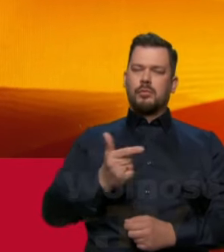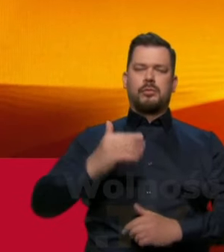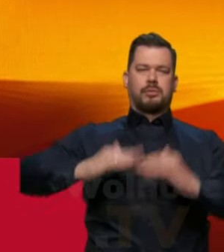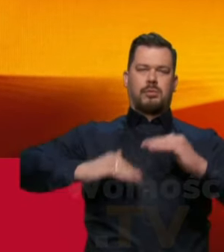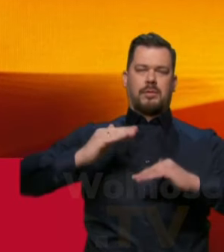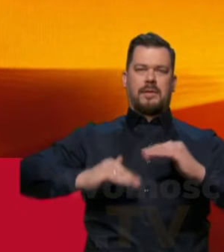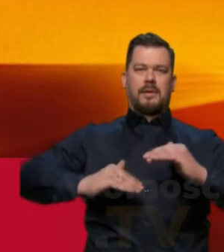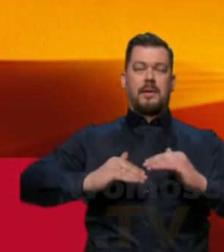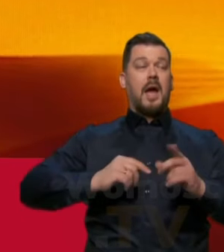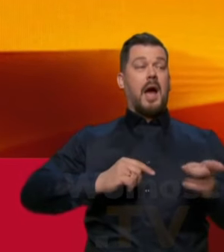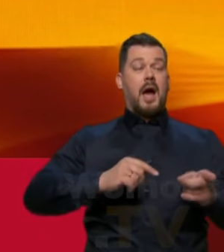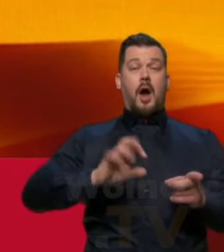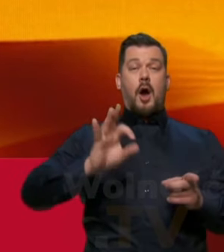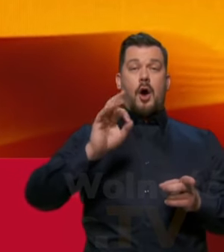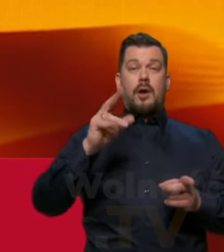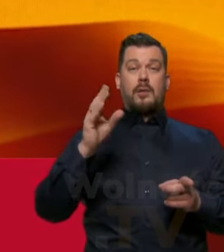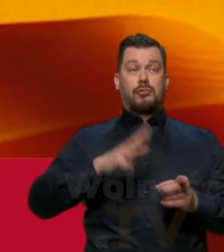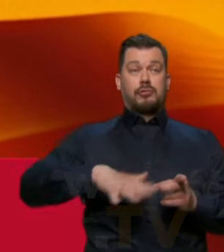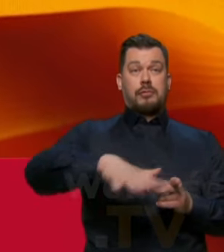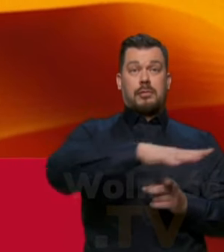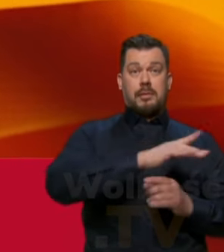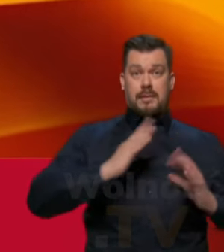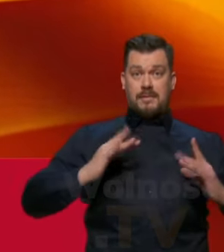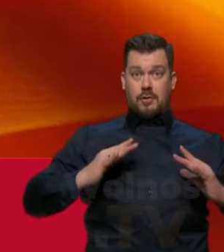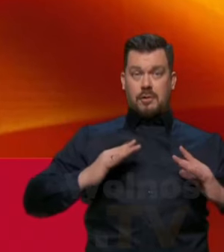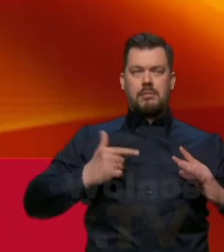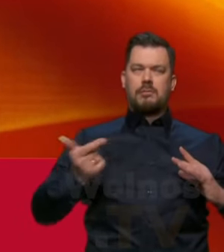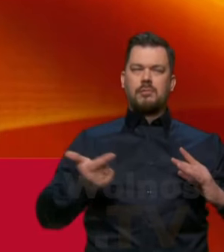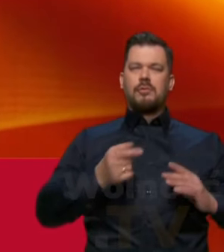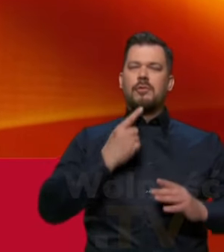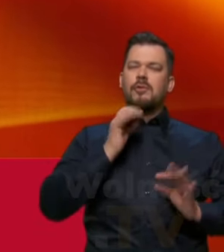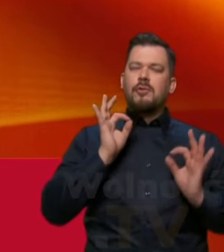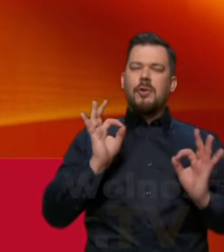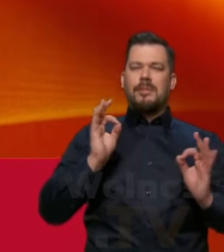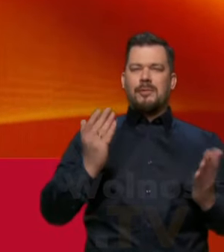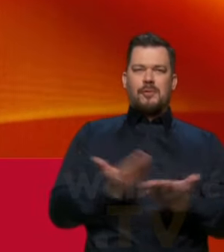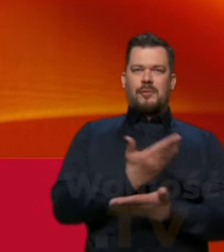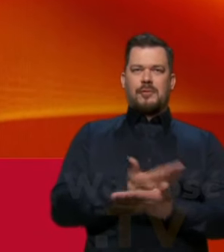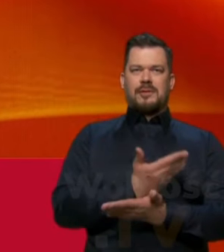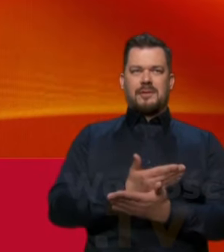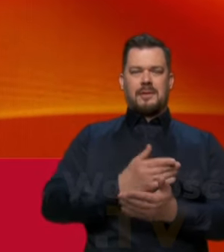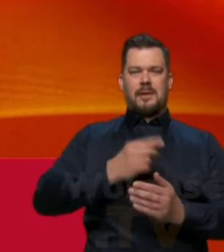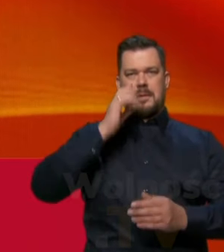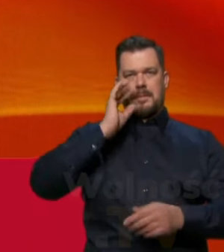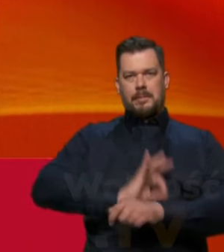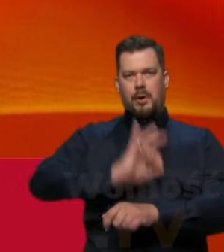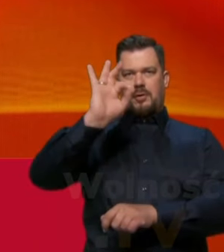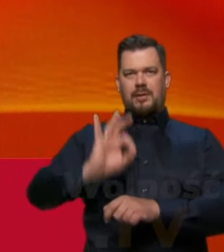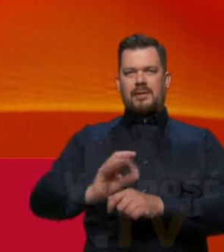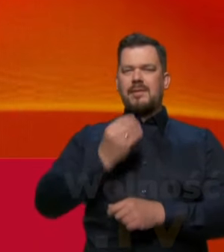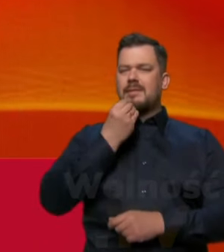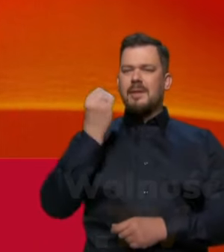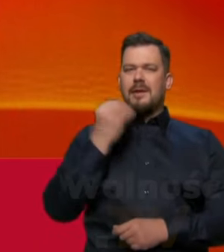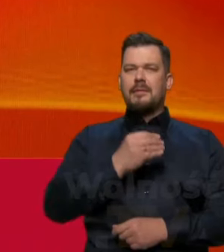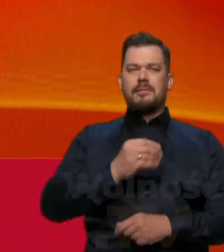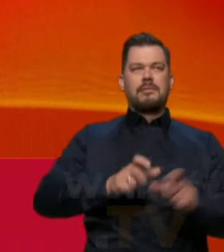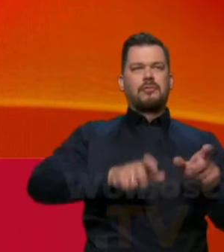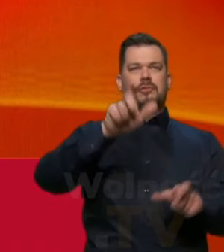na terenach Okęcia powstanie nowoczesna, świetnie zaprojektowana przez najlepszych urbanistów na świecie